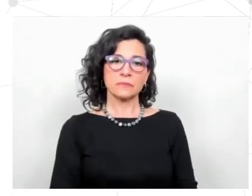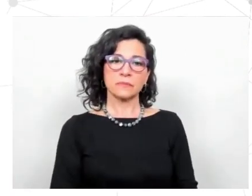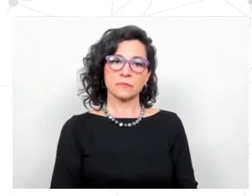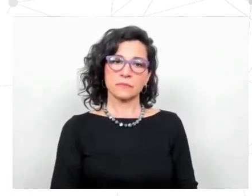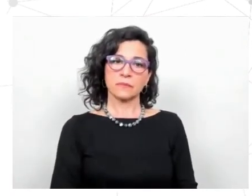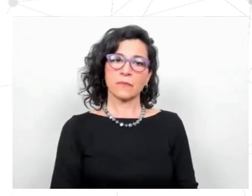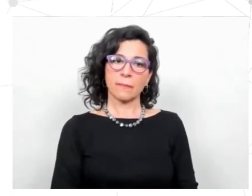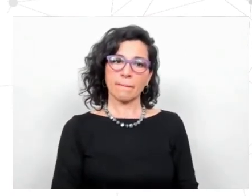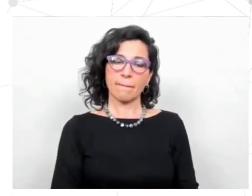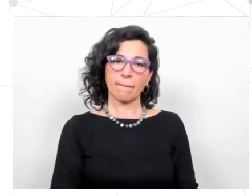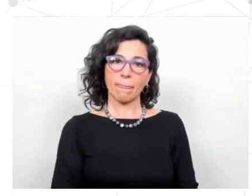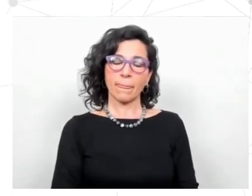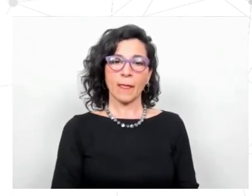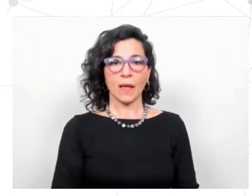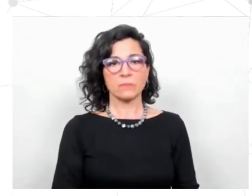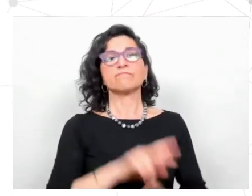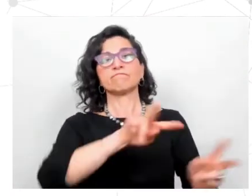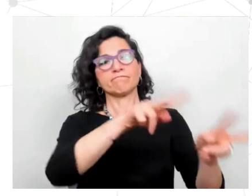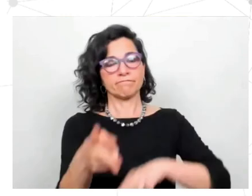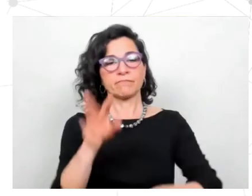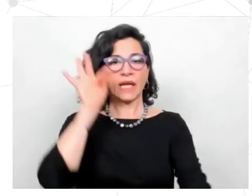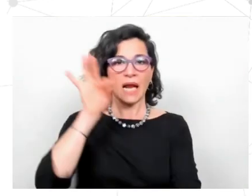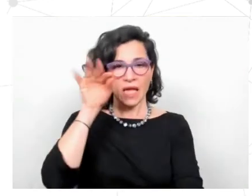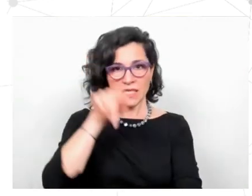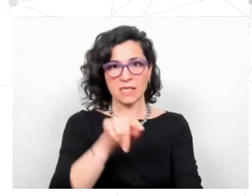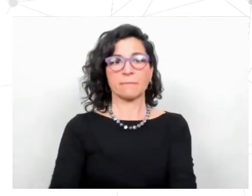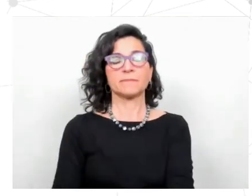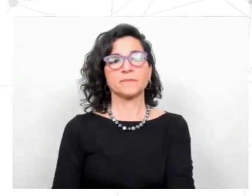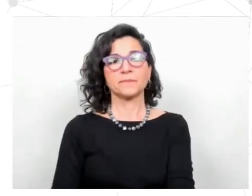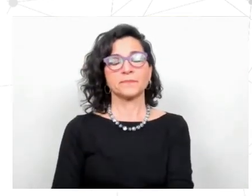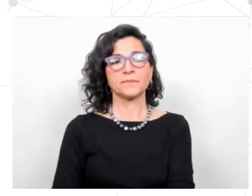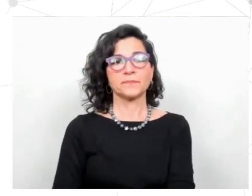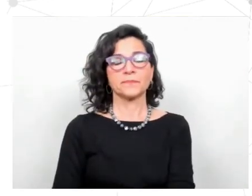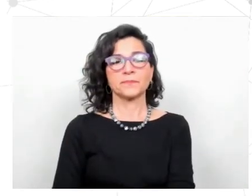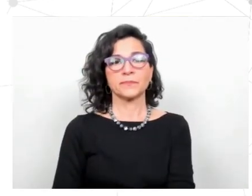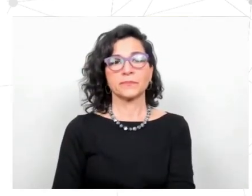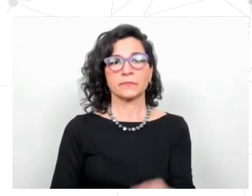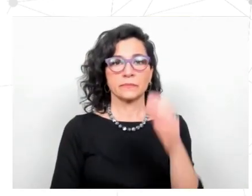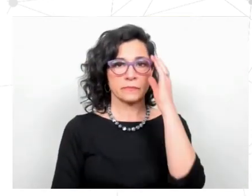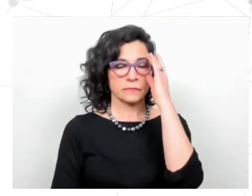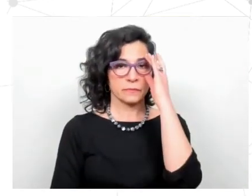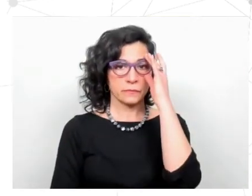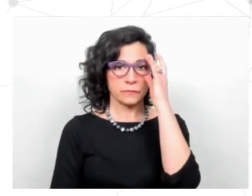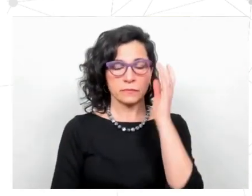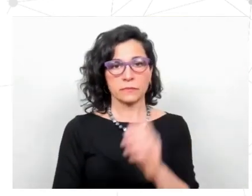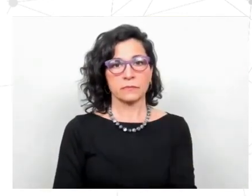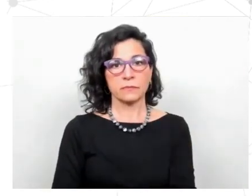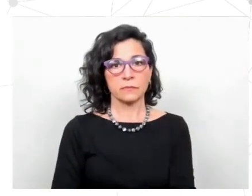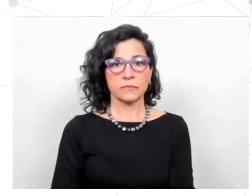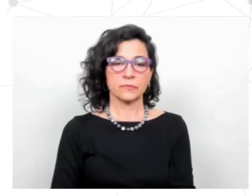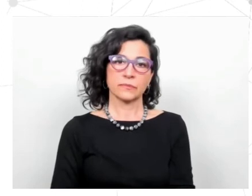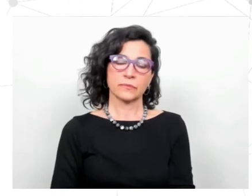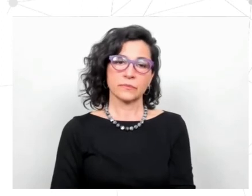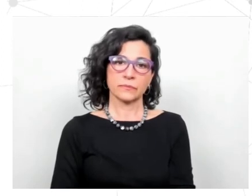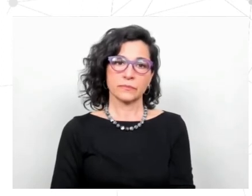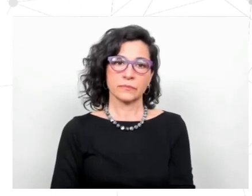Francesca said that he found very interesting the comment that it is important to develop apps for